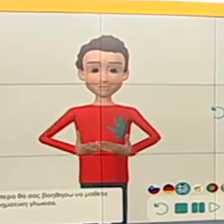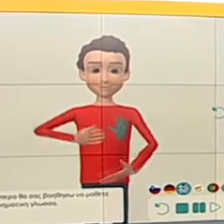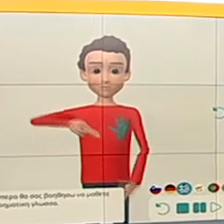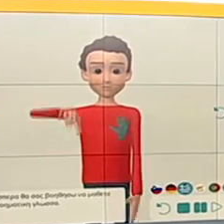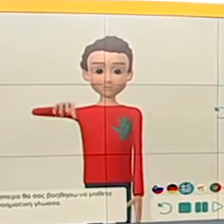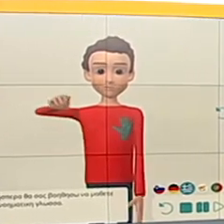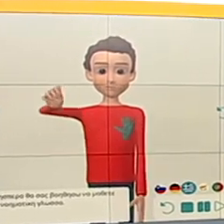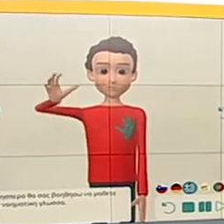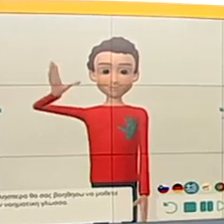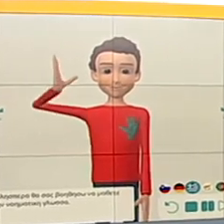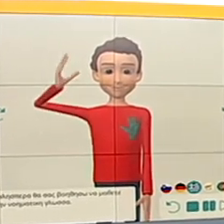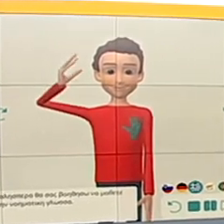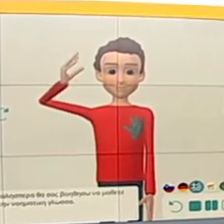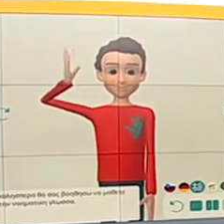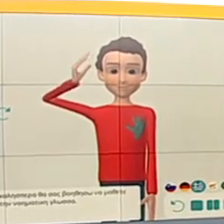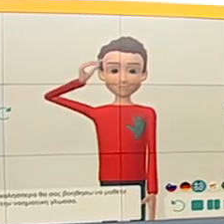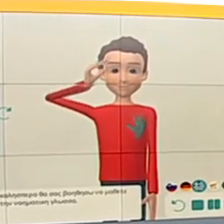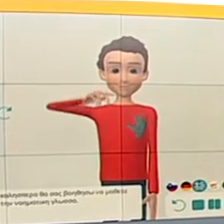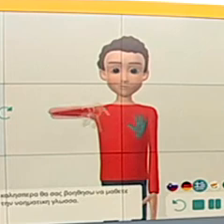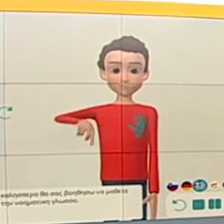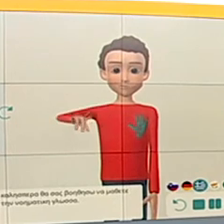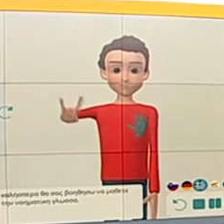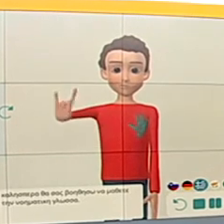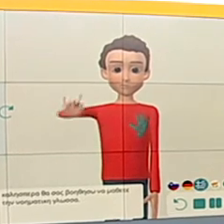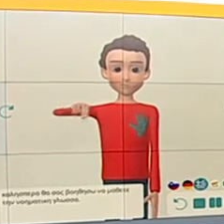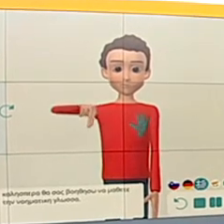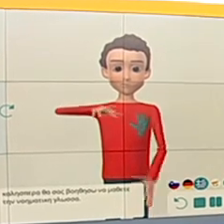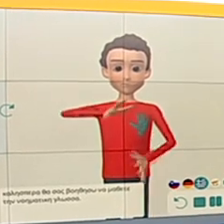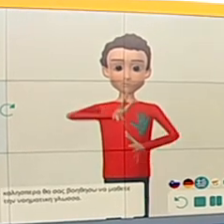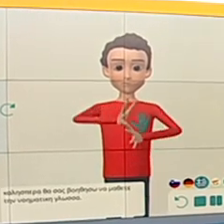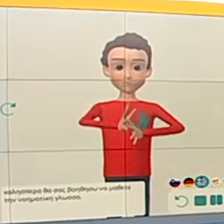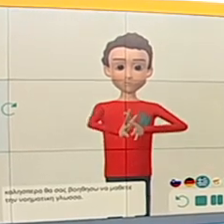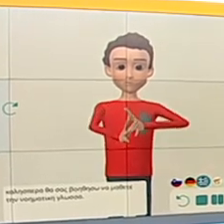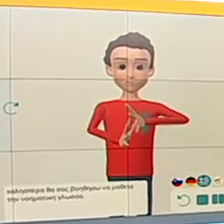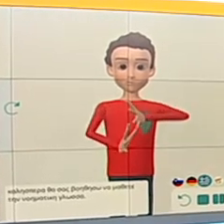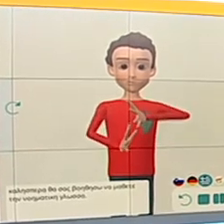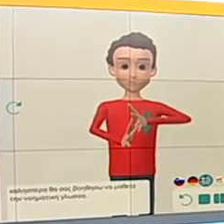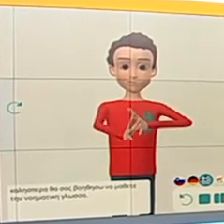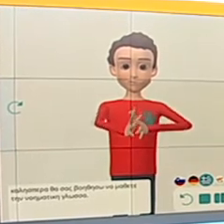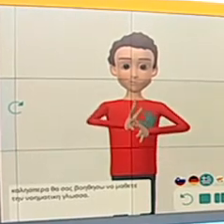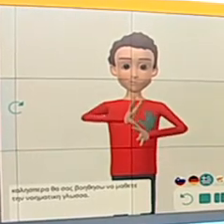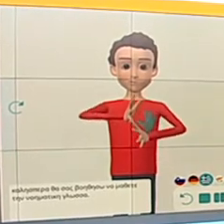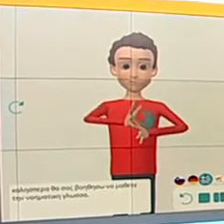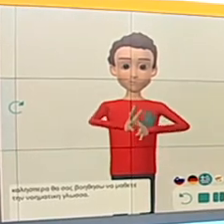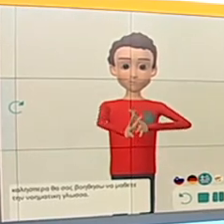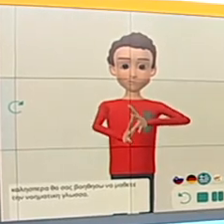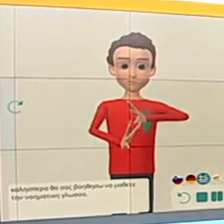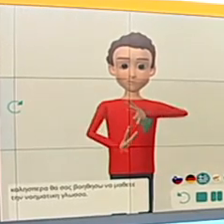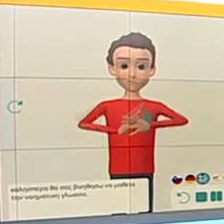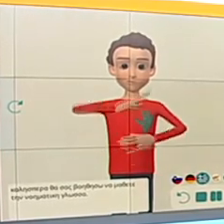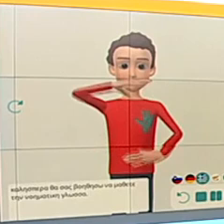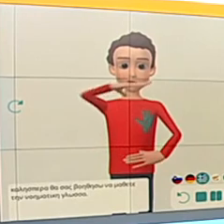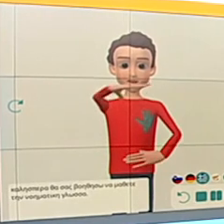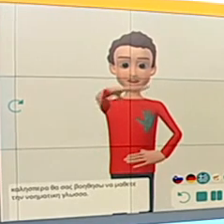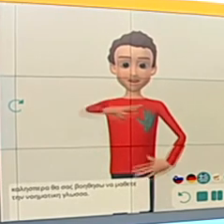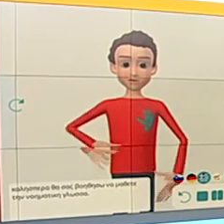όλοι φορώντας μάσκες, δεν μπορούσαν να διαβάσουν τα χείλη. Επίσης, δεν είναι μόνο τα χέρια, είναι και εκφράσεις του προσώπου.